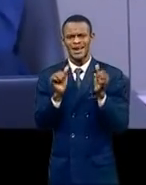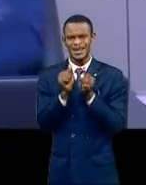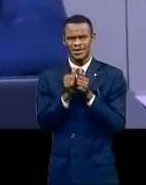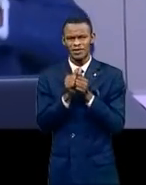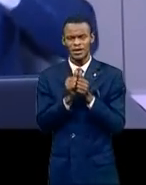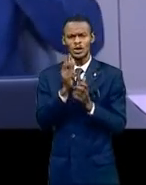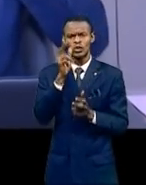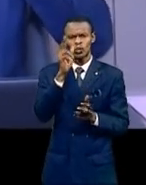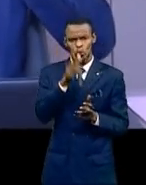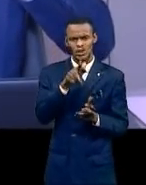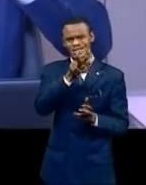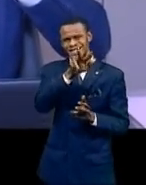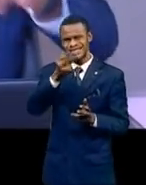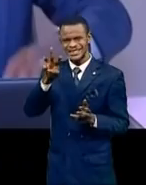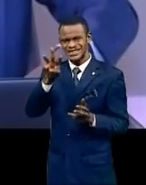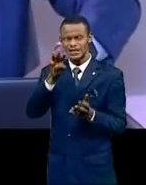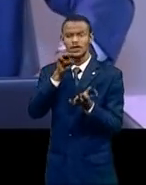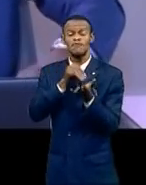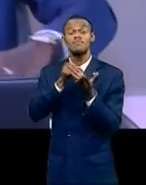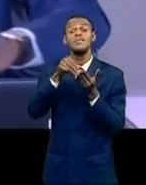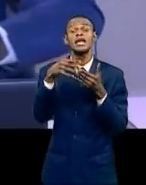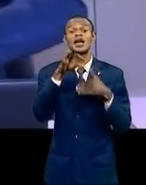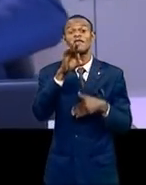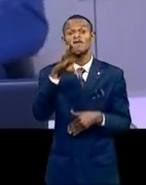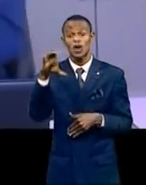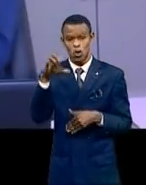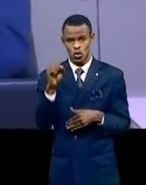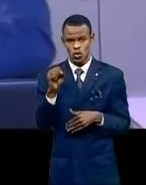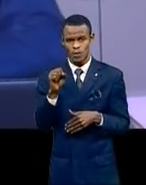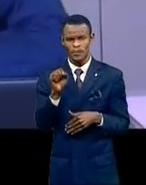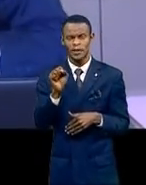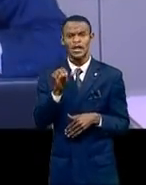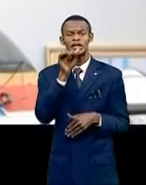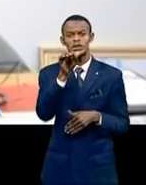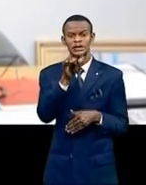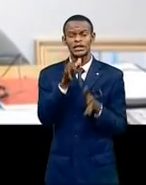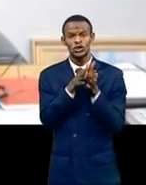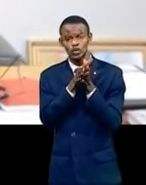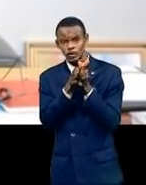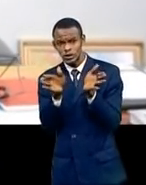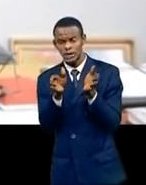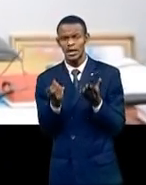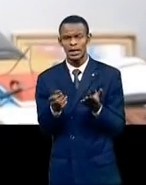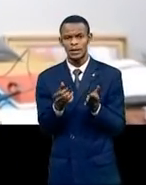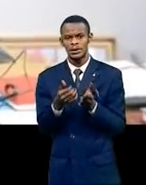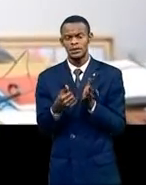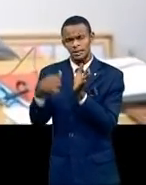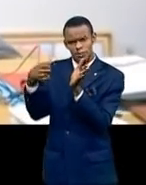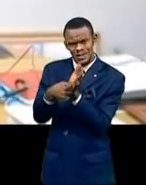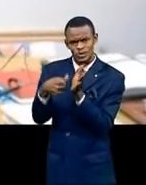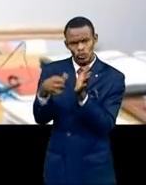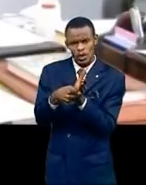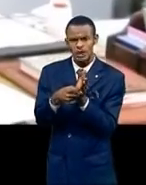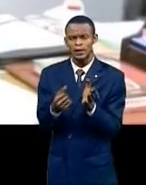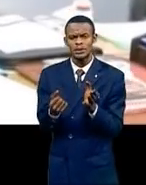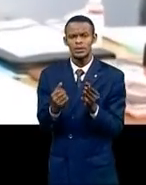336,8 milliards de francs congolais. La Direction générale de douane et accises a atteint 160% sur